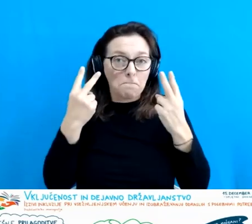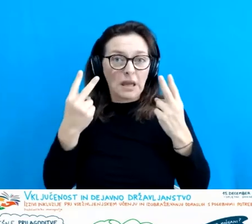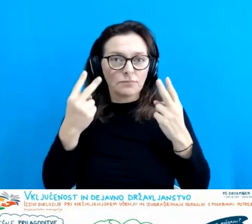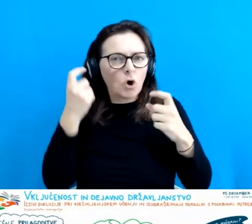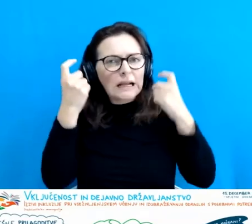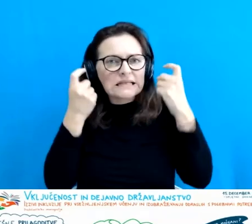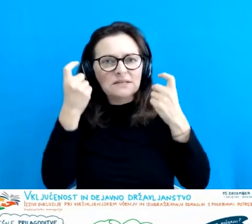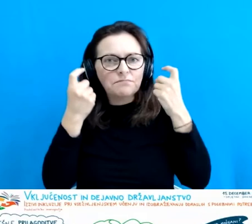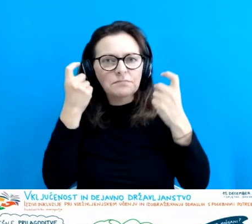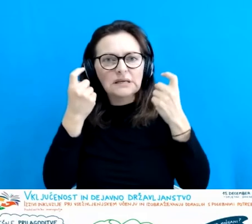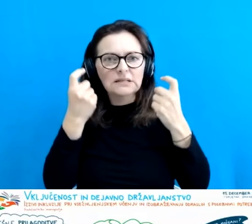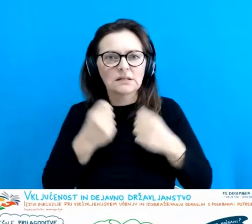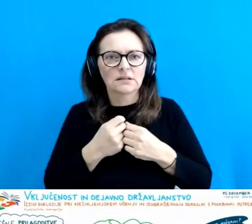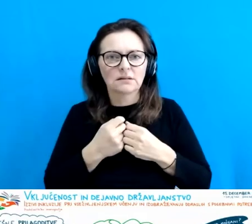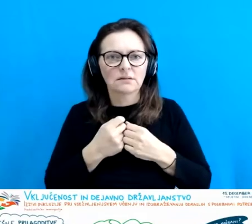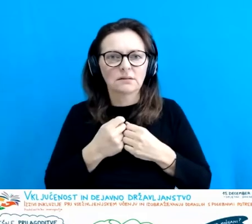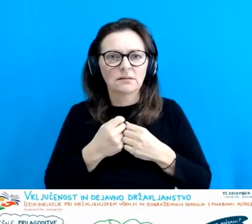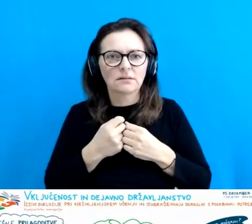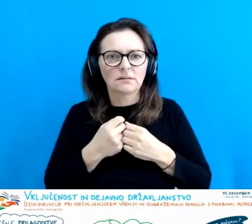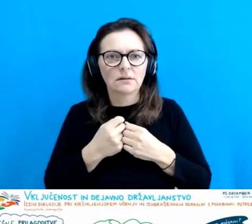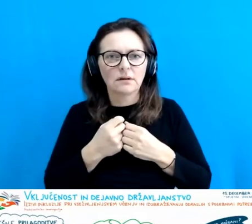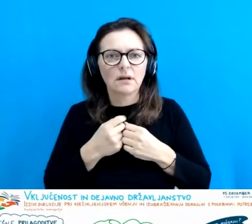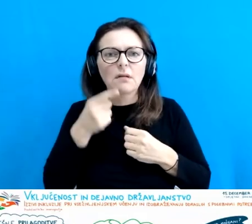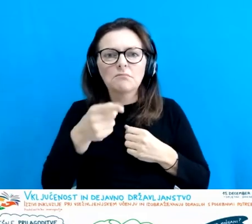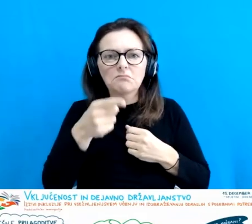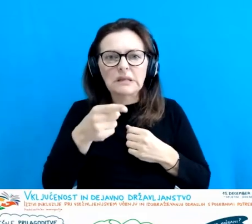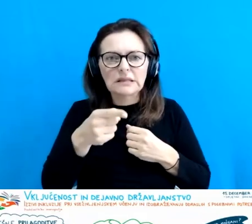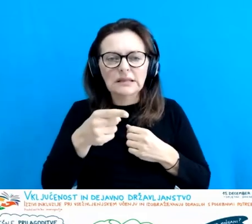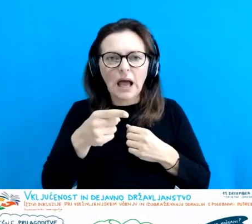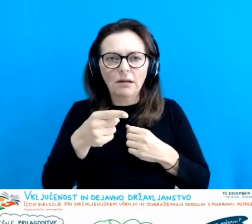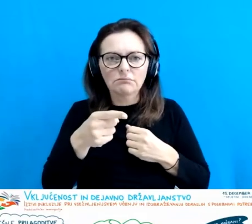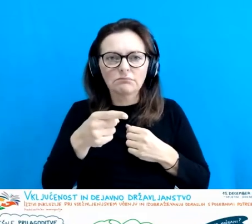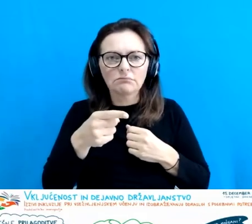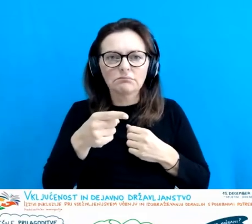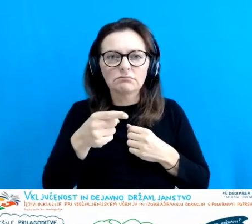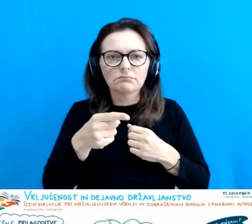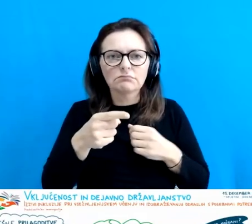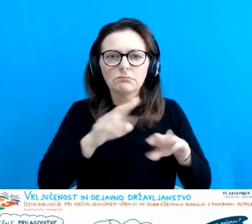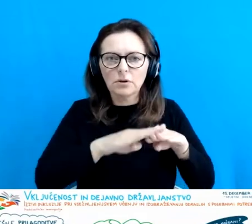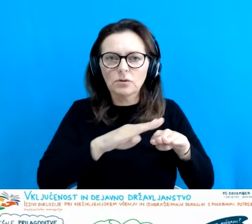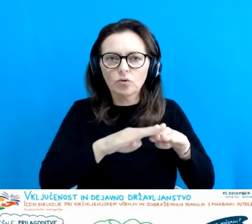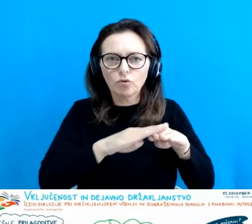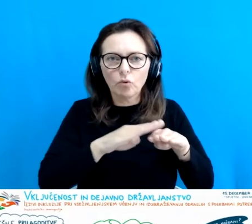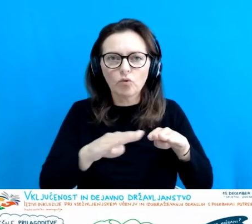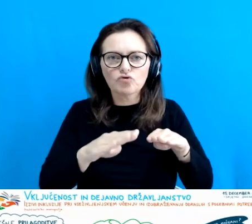razmisliti o diseminaciji tega vsebinskega in metodološkega znanja. Ne?